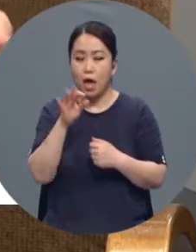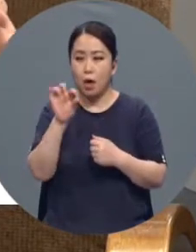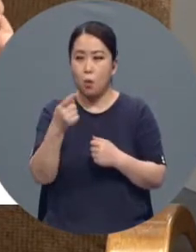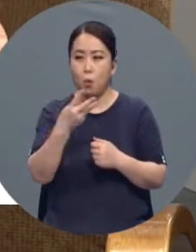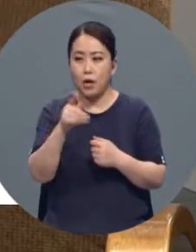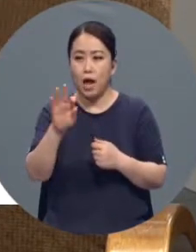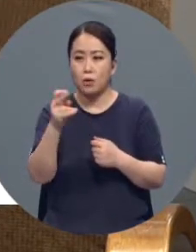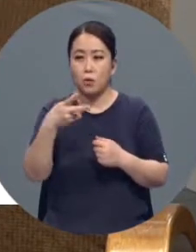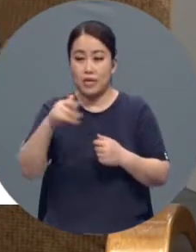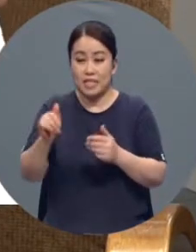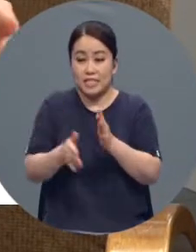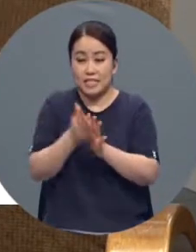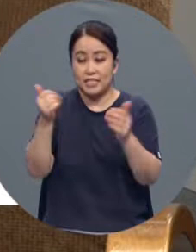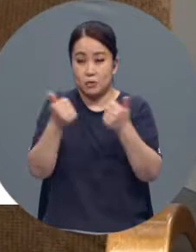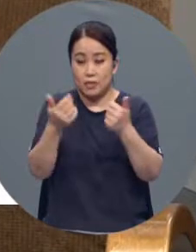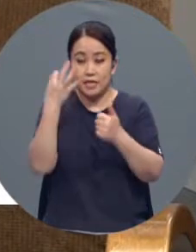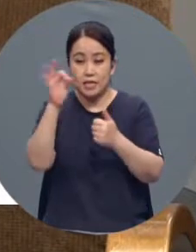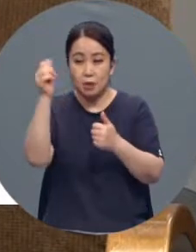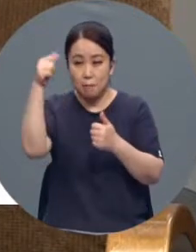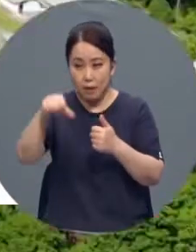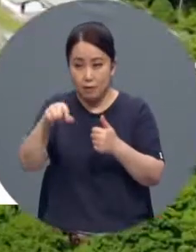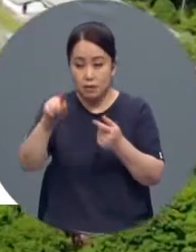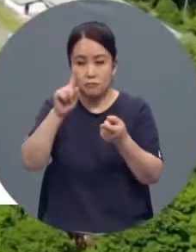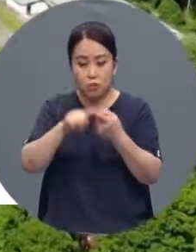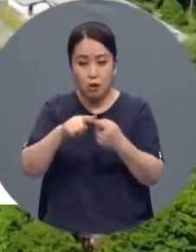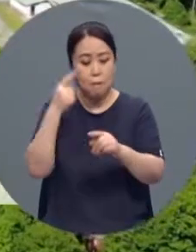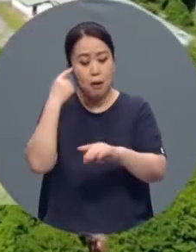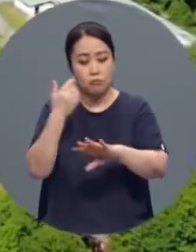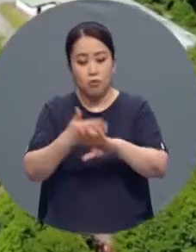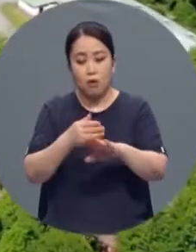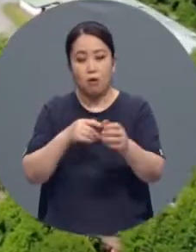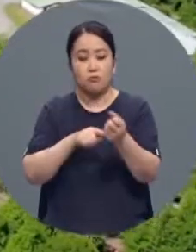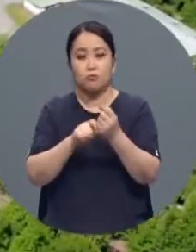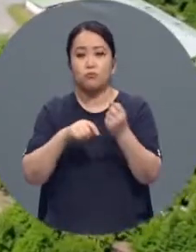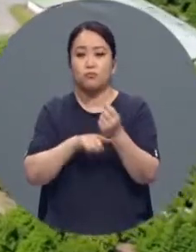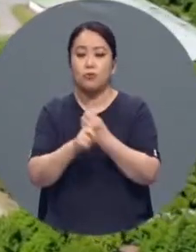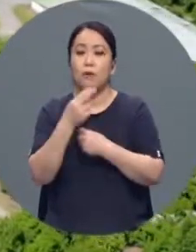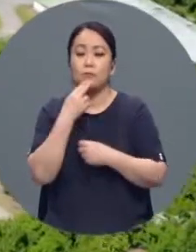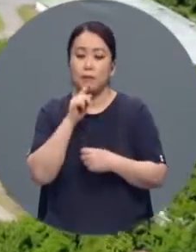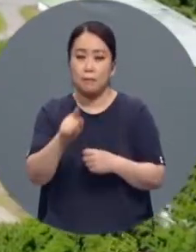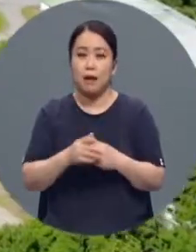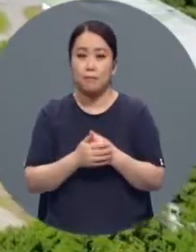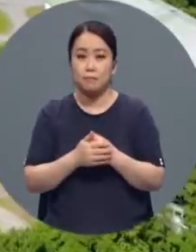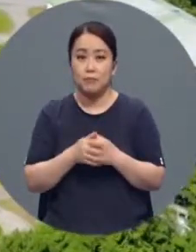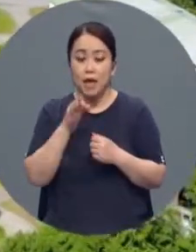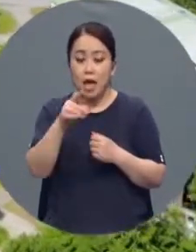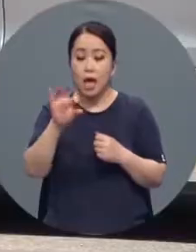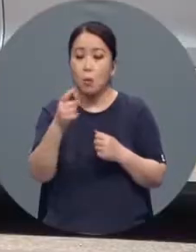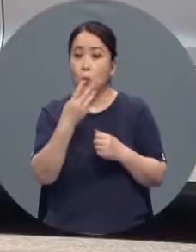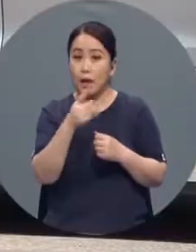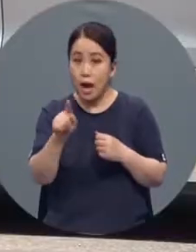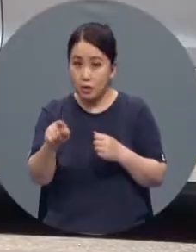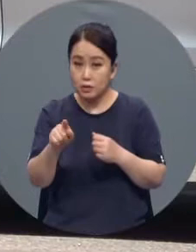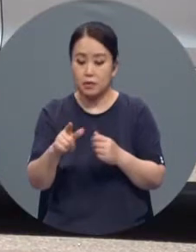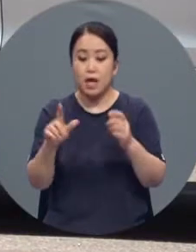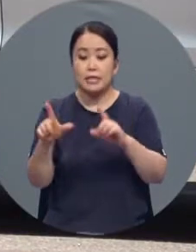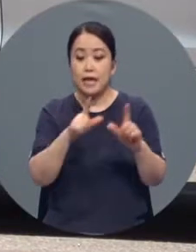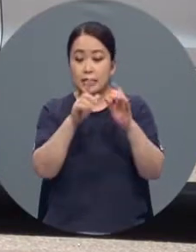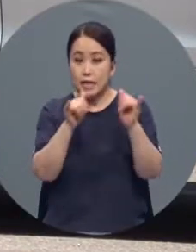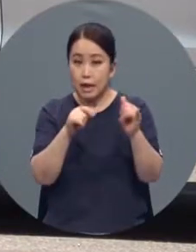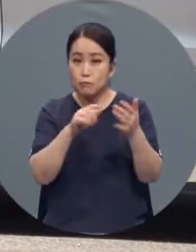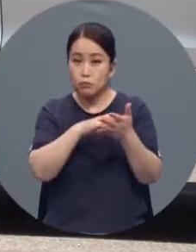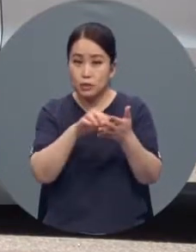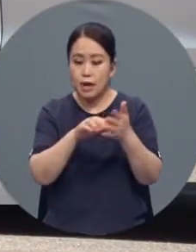that is this good or not. 에오라요키 시 인구는 만 명 남짓. 원전이나